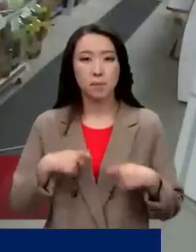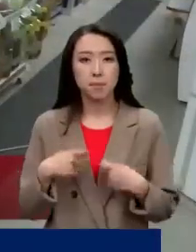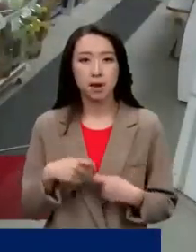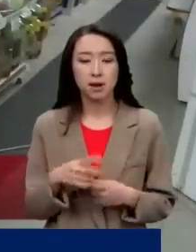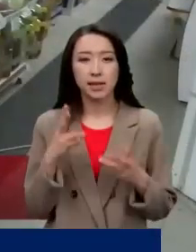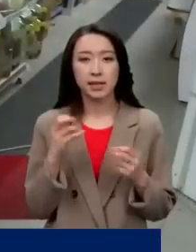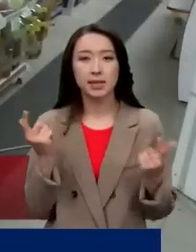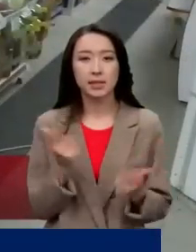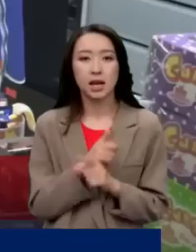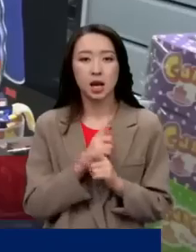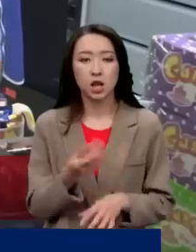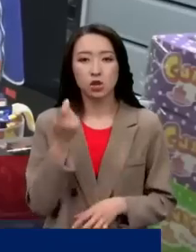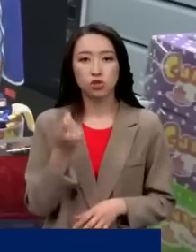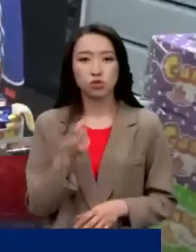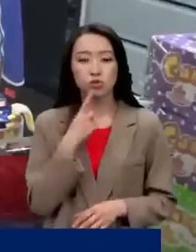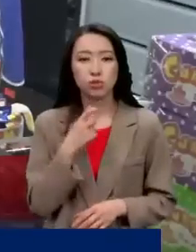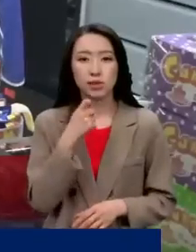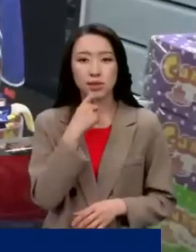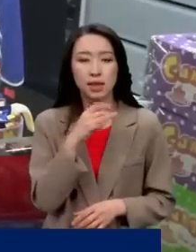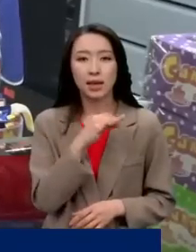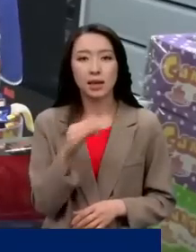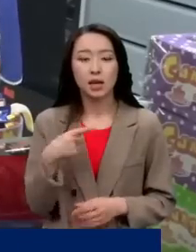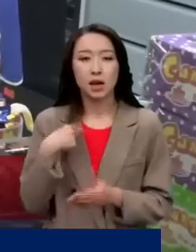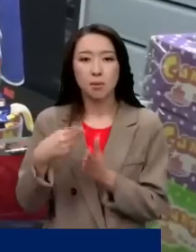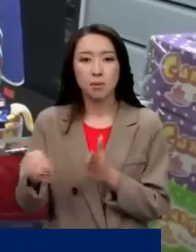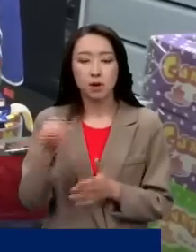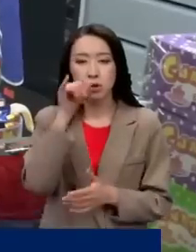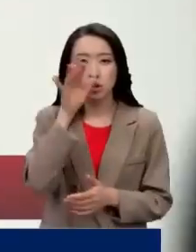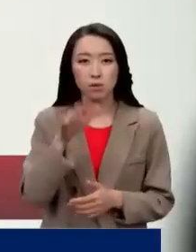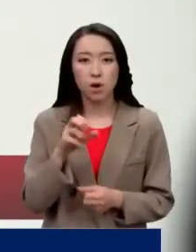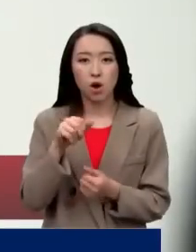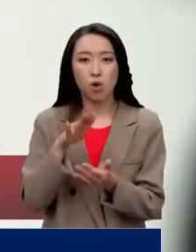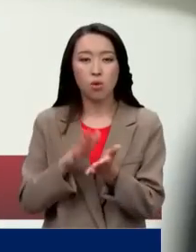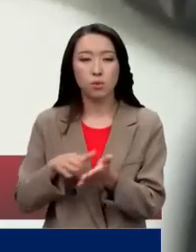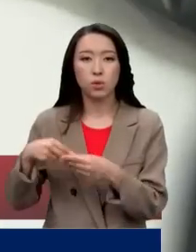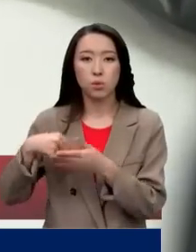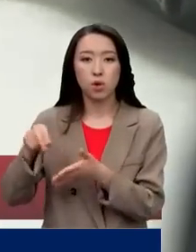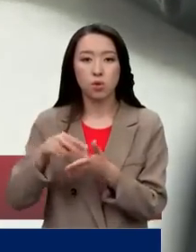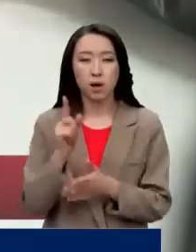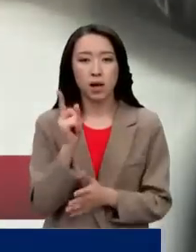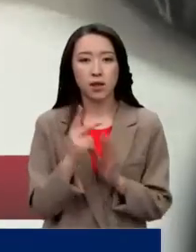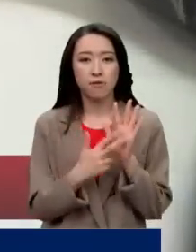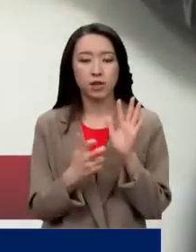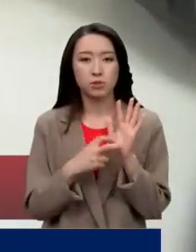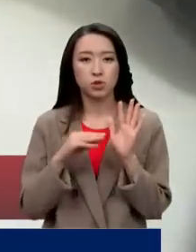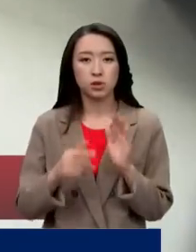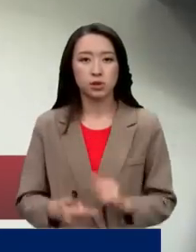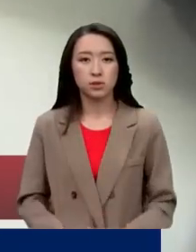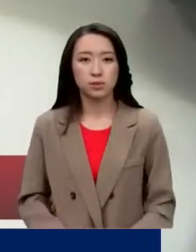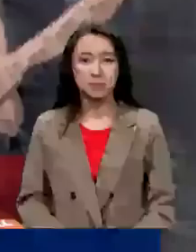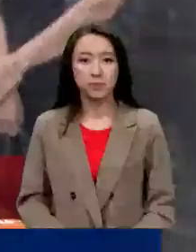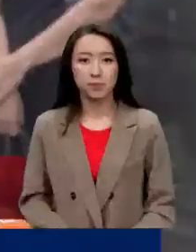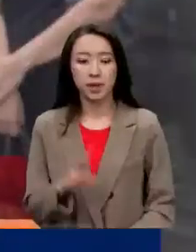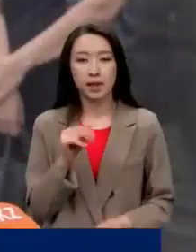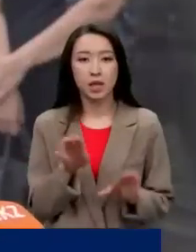не согласны. Дешевый сахар из стабфонда им недоступен, а у оптовиков они берут килограмм по 800 тенге. На такой